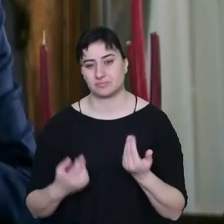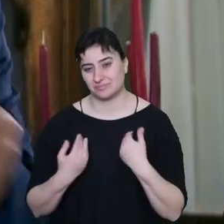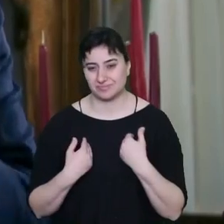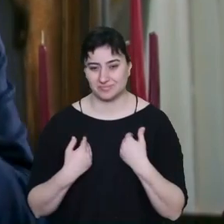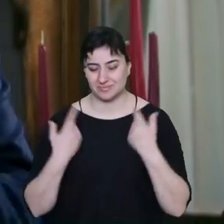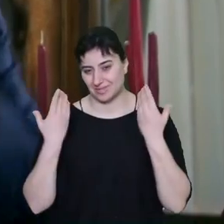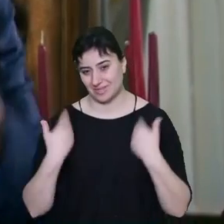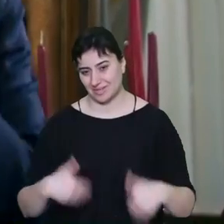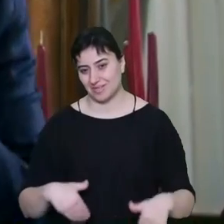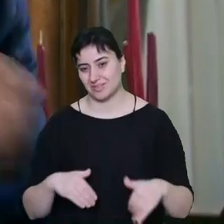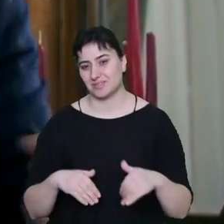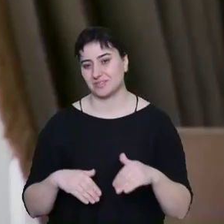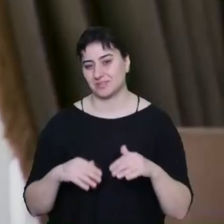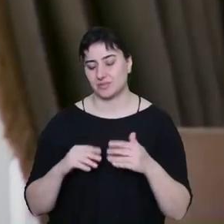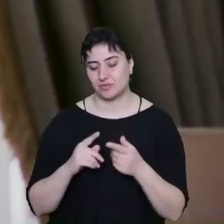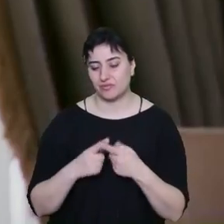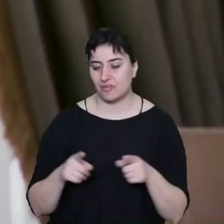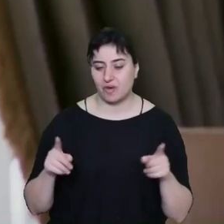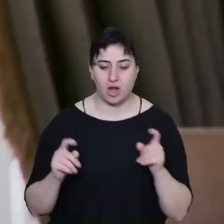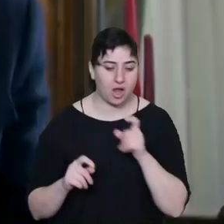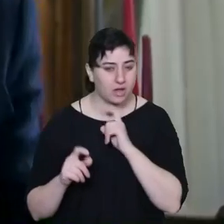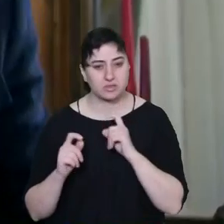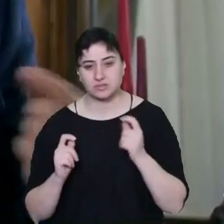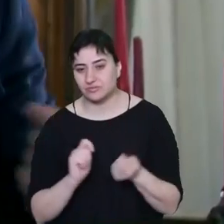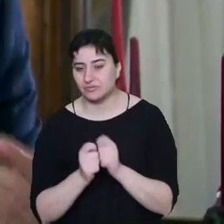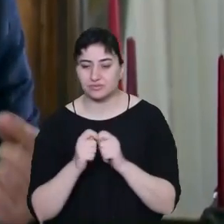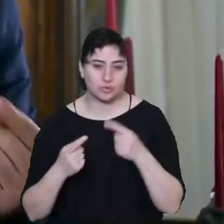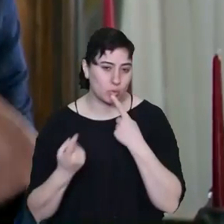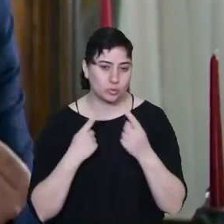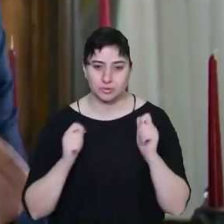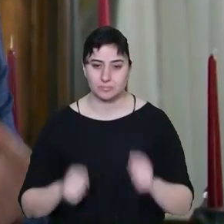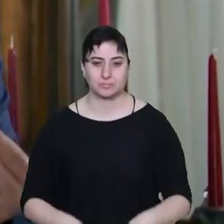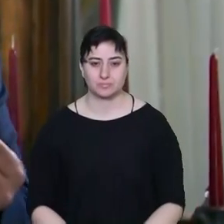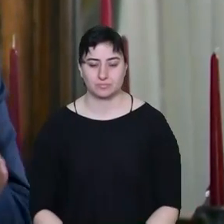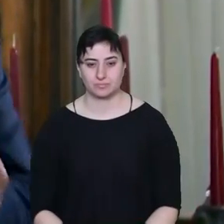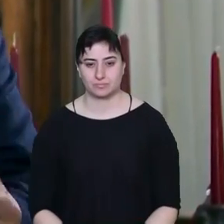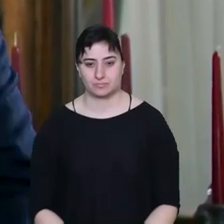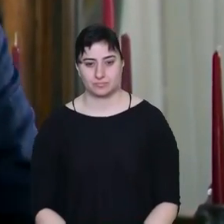böyle kendi karakterime son derece ters hareketler yapıyorum. Öyle ters şeyler konuşuyorum.